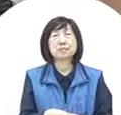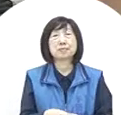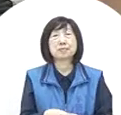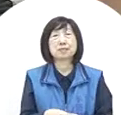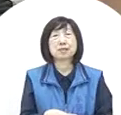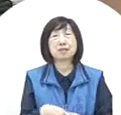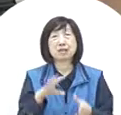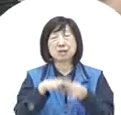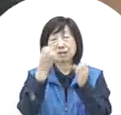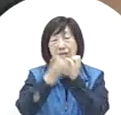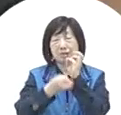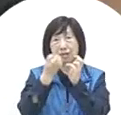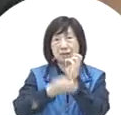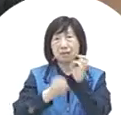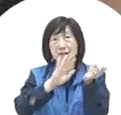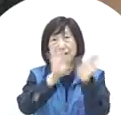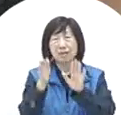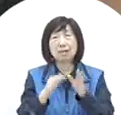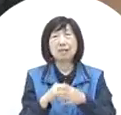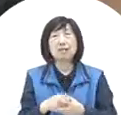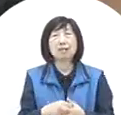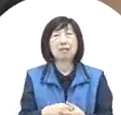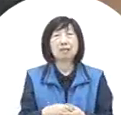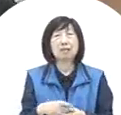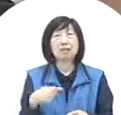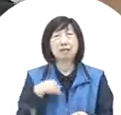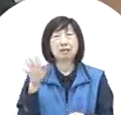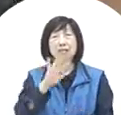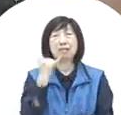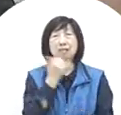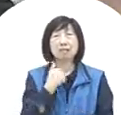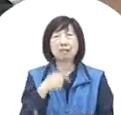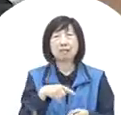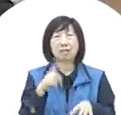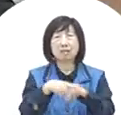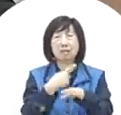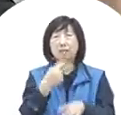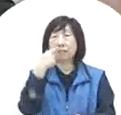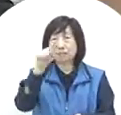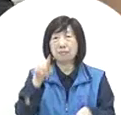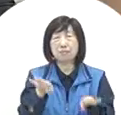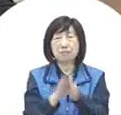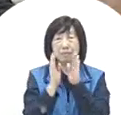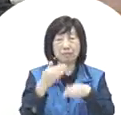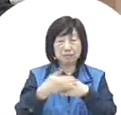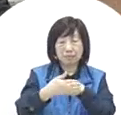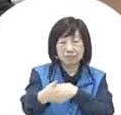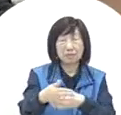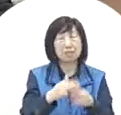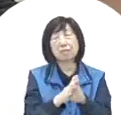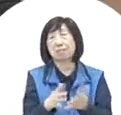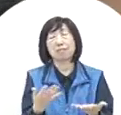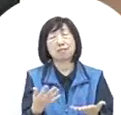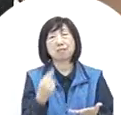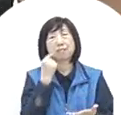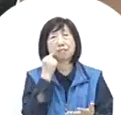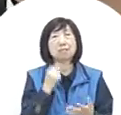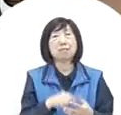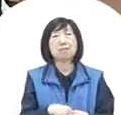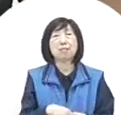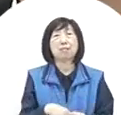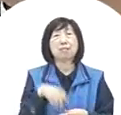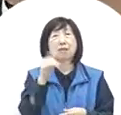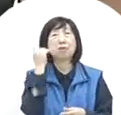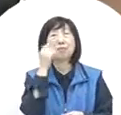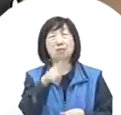知道， 因为详细的内容 我 不可能从， 这算不知道， 我不可能从报案的这个过程。 我说所以你不知道没关系啊，市长不知道， 这不是没关系，本来